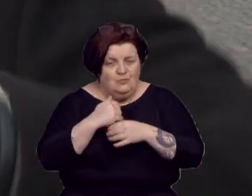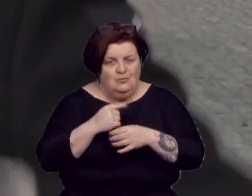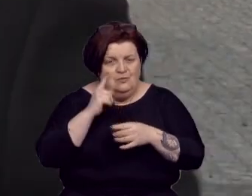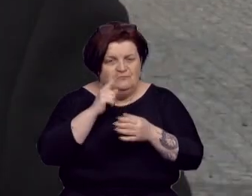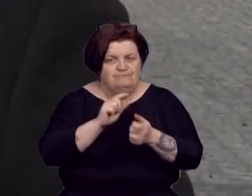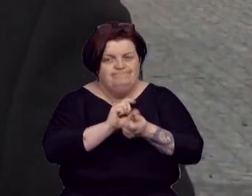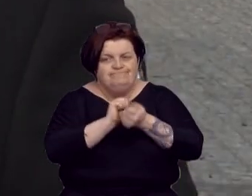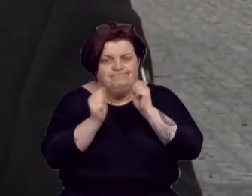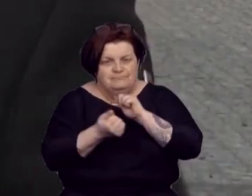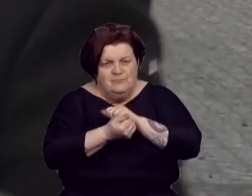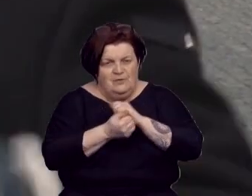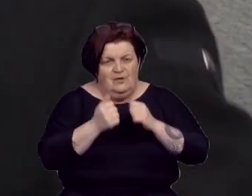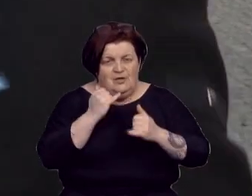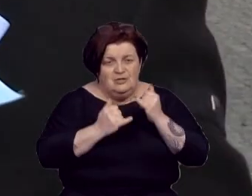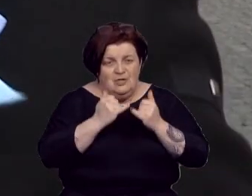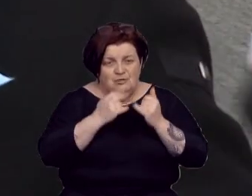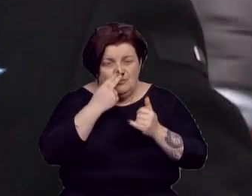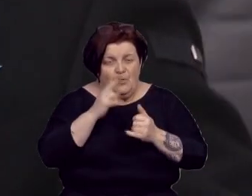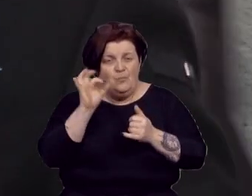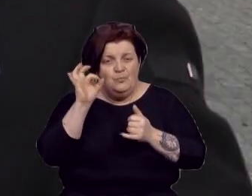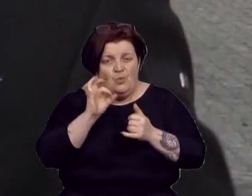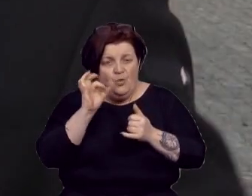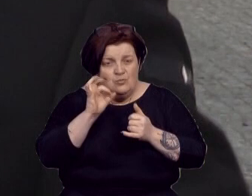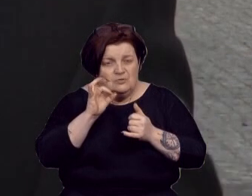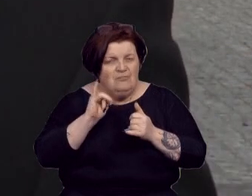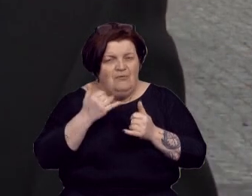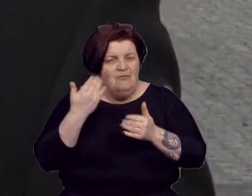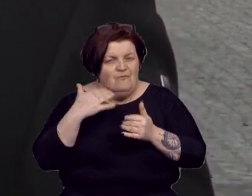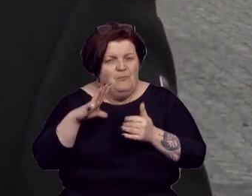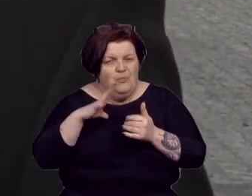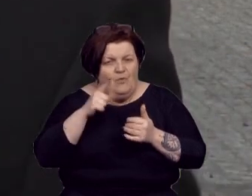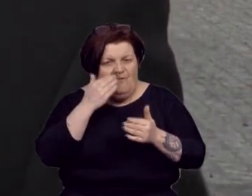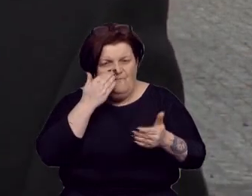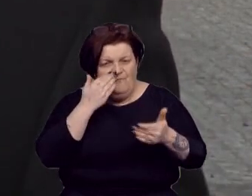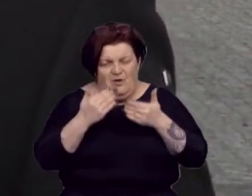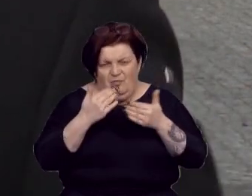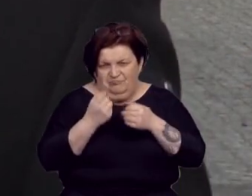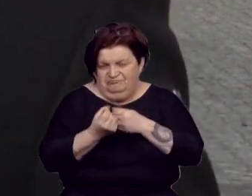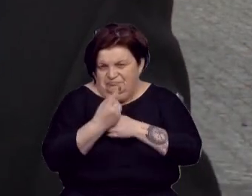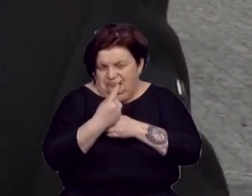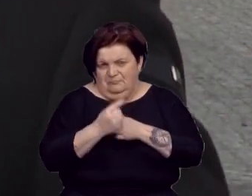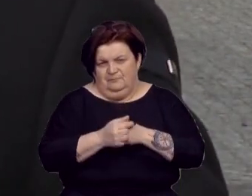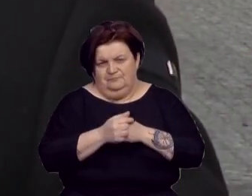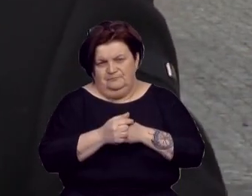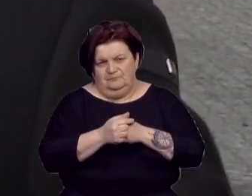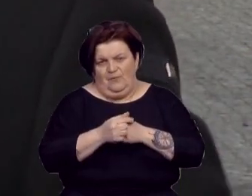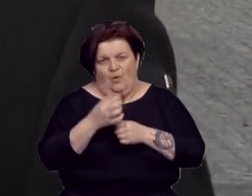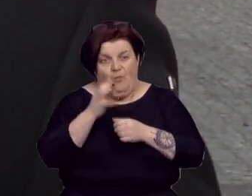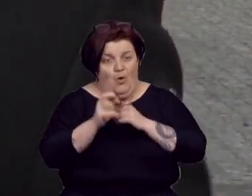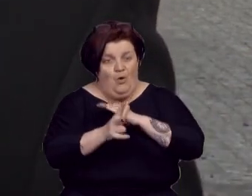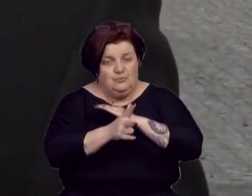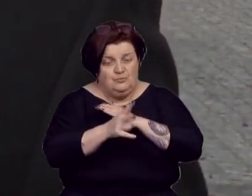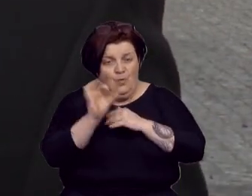to wymiana całkowita. Jeżeli spojrzymy na procentowe na przykład zestawienia statystyczne, to wygląda to wręcz kosmicznie, bo